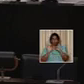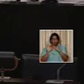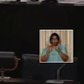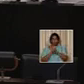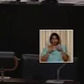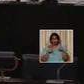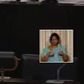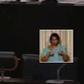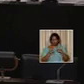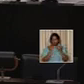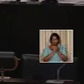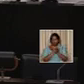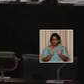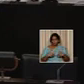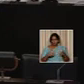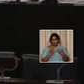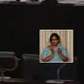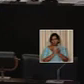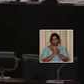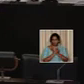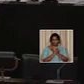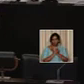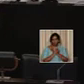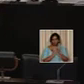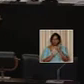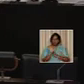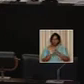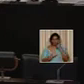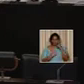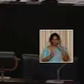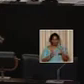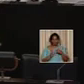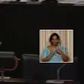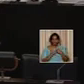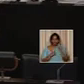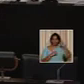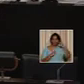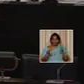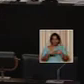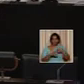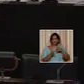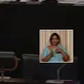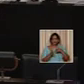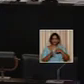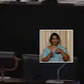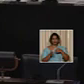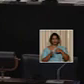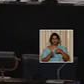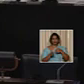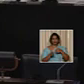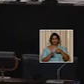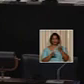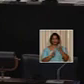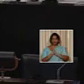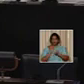6 වෙනි කණ්ඩායම දැන් ඉගෙන ගනිමින් සිටිනවා. ඔව්, අවුරුද්දක් ගිහිල්ලා. ඒ ප්‍රශ්නේ අපි ඊයේ කැබිනට් එකේදී භාණ්ඩ මේ